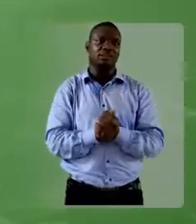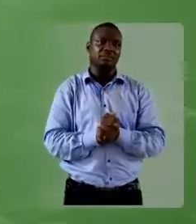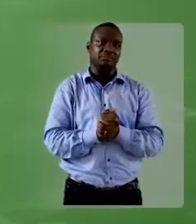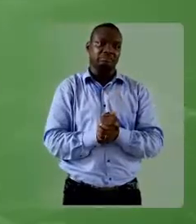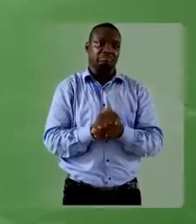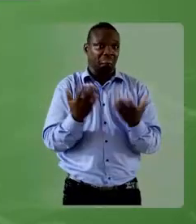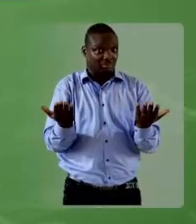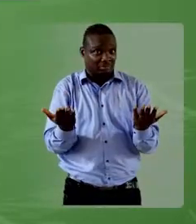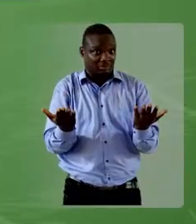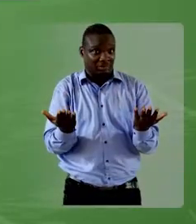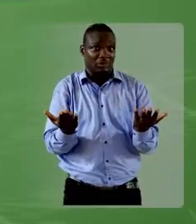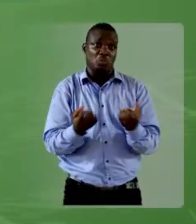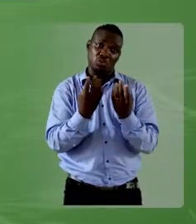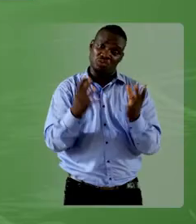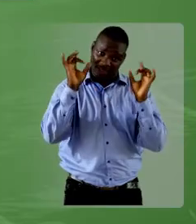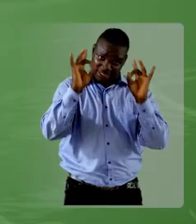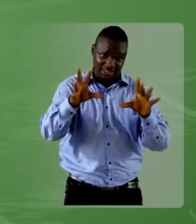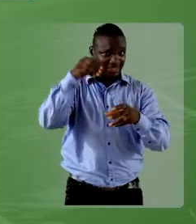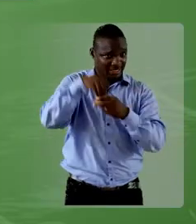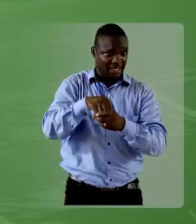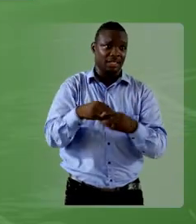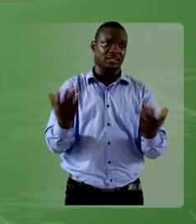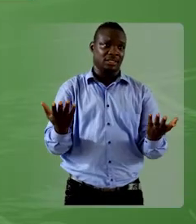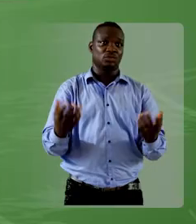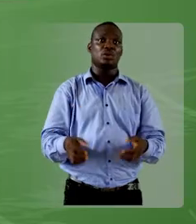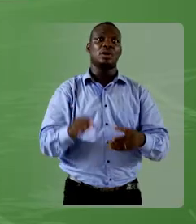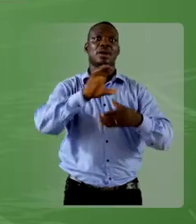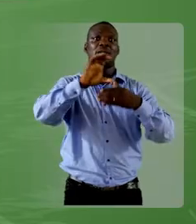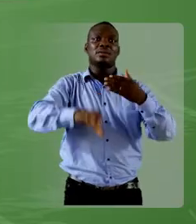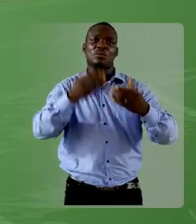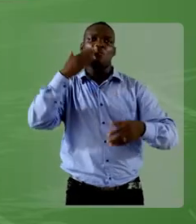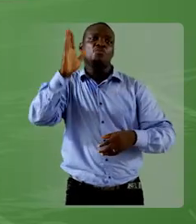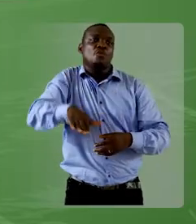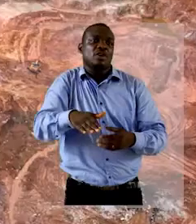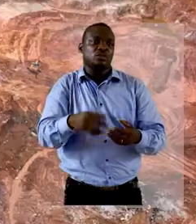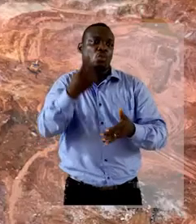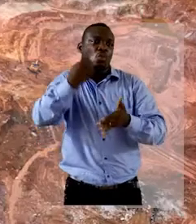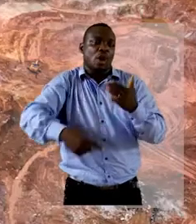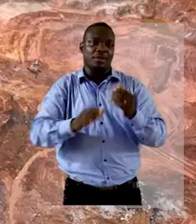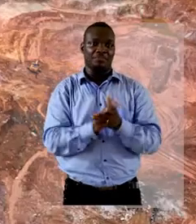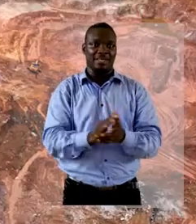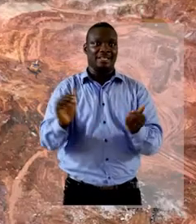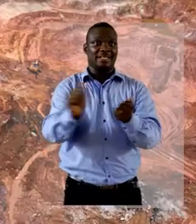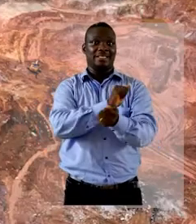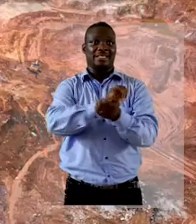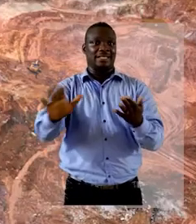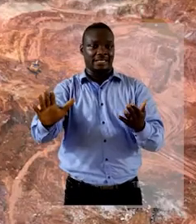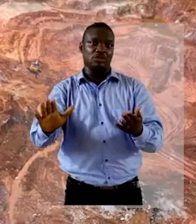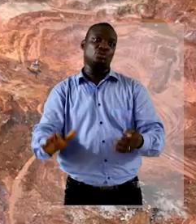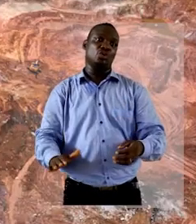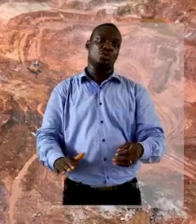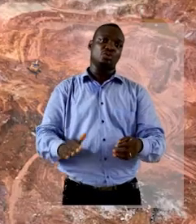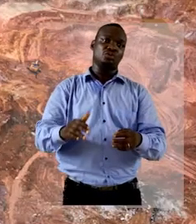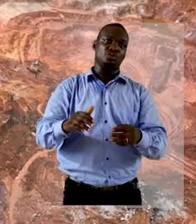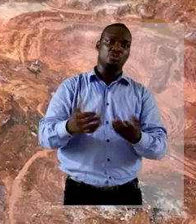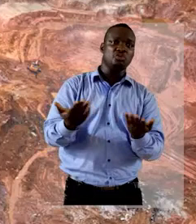les inconvénients liés à l'exploitation minière sont la dégradation du couvert végétal